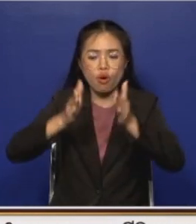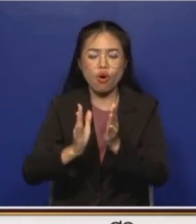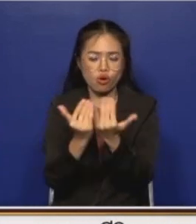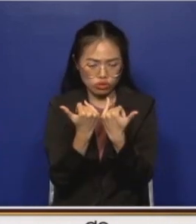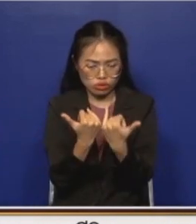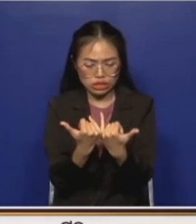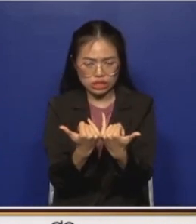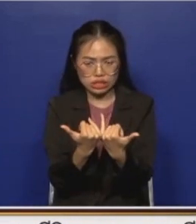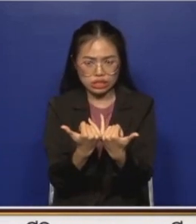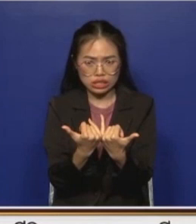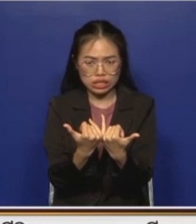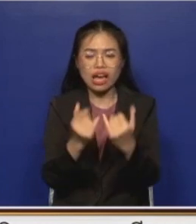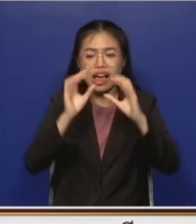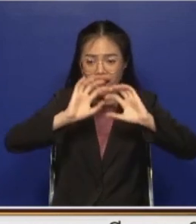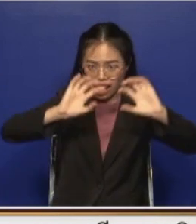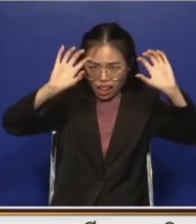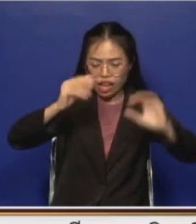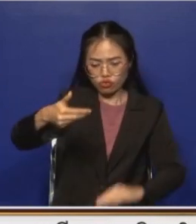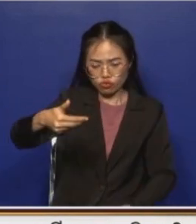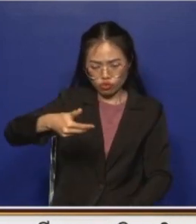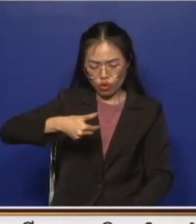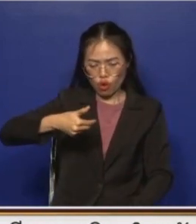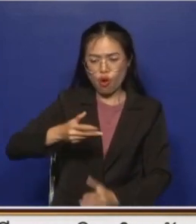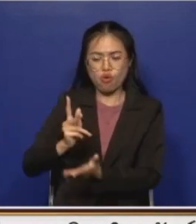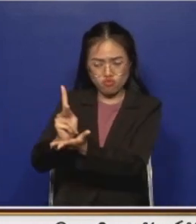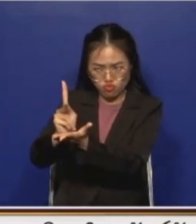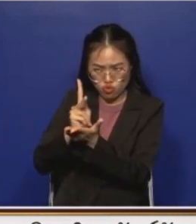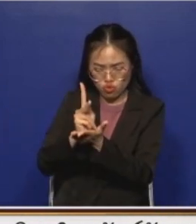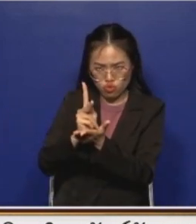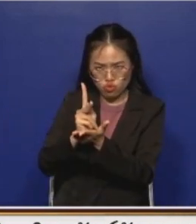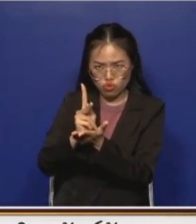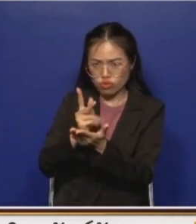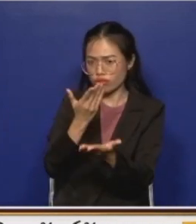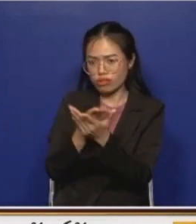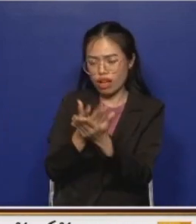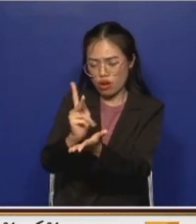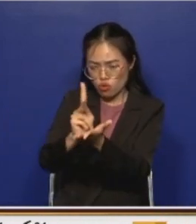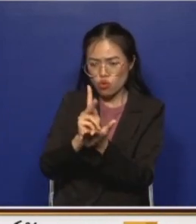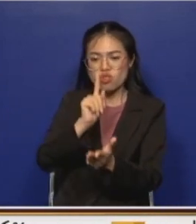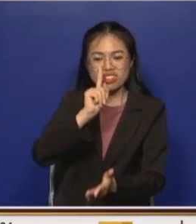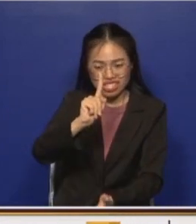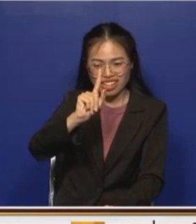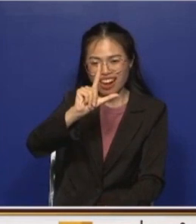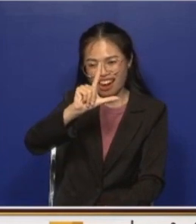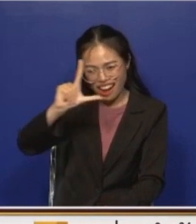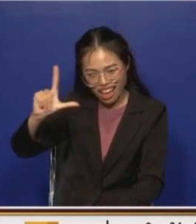ามาอวดดีแล้วมาทบทวนอะไรนะผมบอกว่า หนึ่งล้านล้านเนี่ย